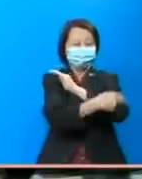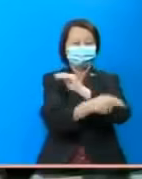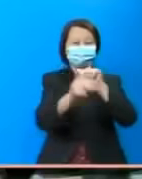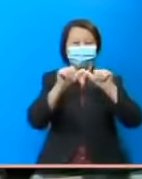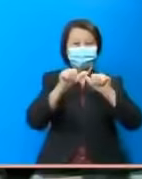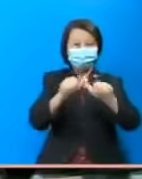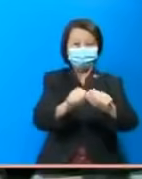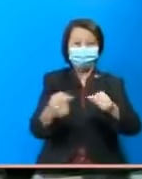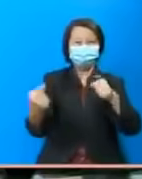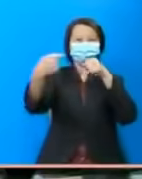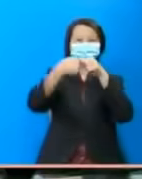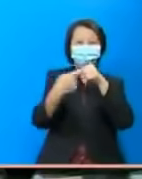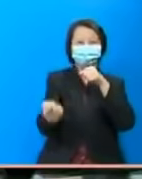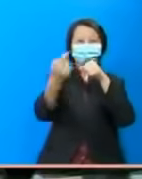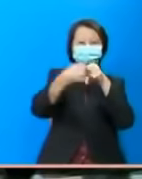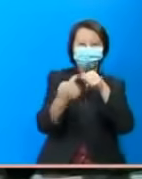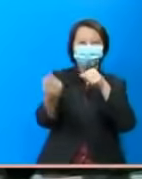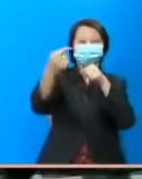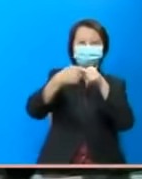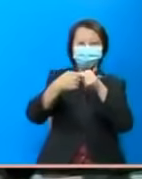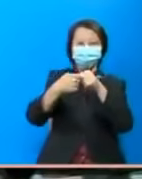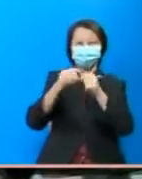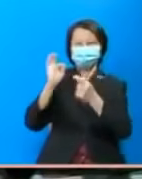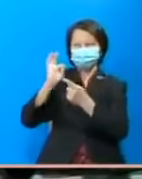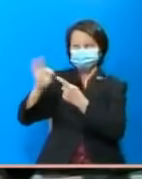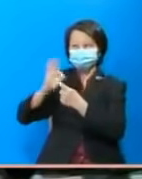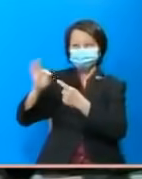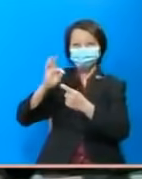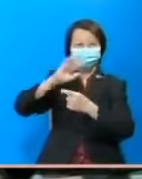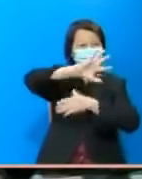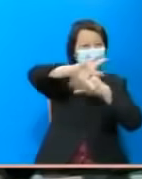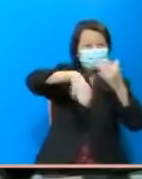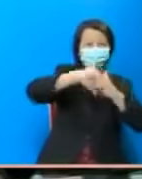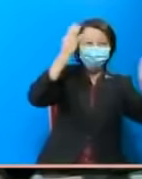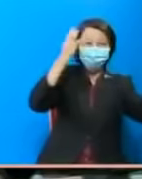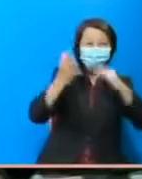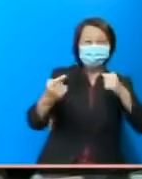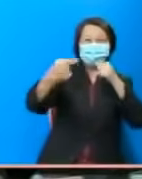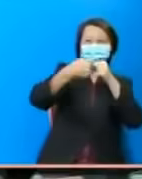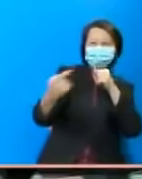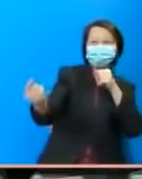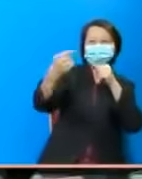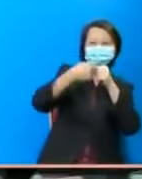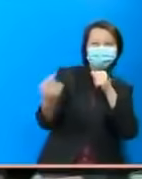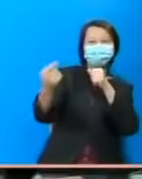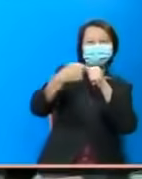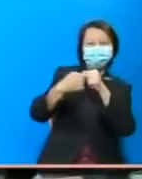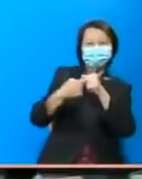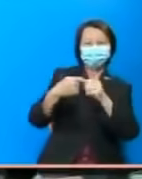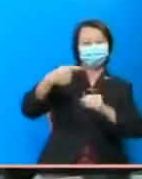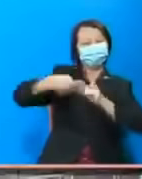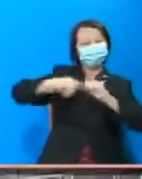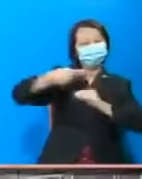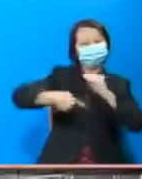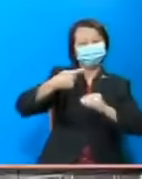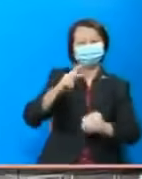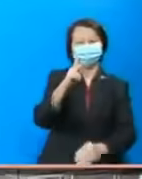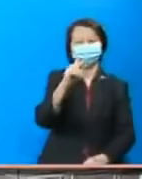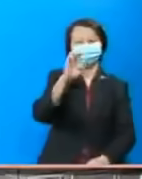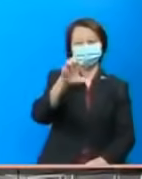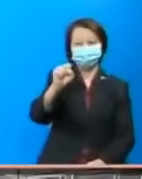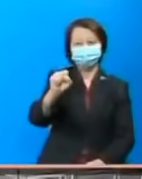dengan pertumbuhan pertumbuhan Bukan saja di pulau Pinang tetapi diseluruh negara tentang berkenaan dengan